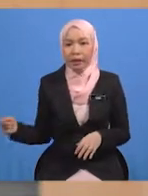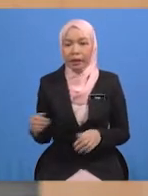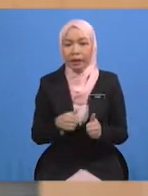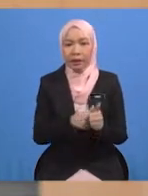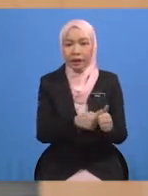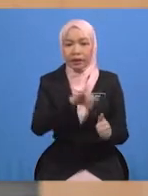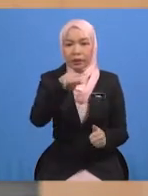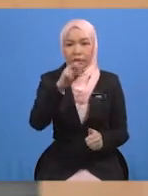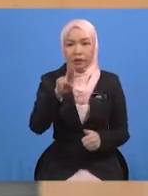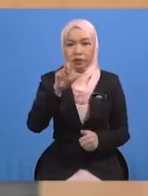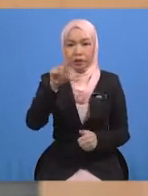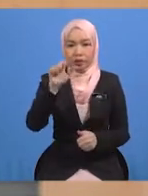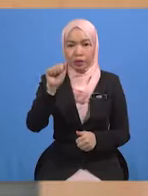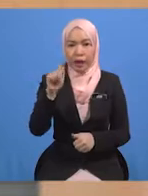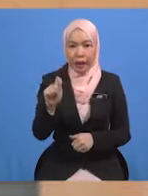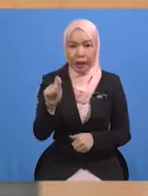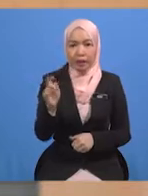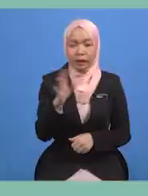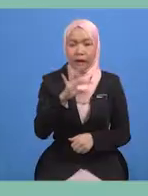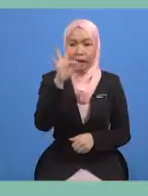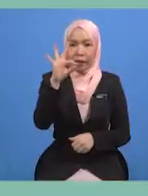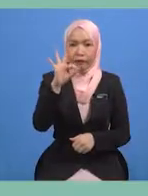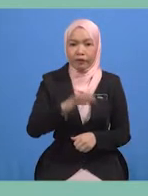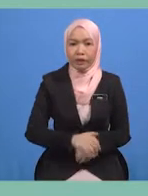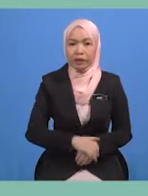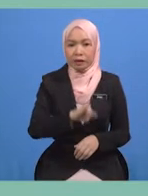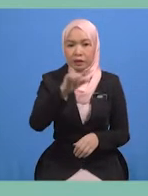julat frekuensinya ialah.